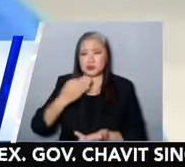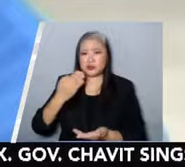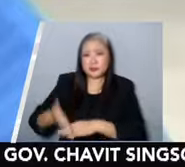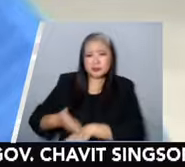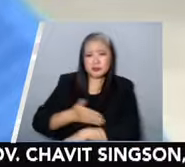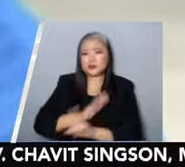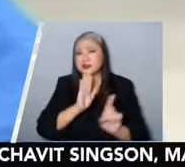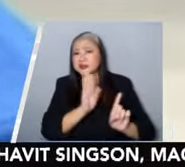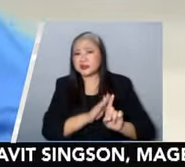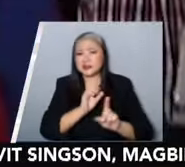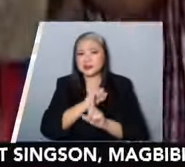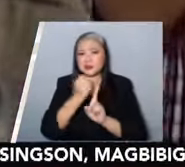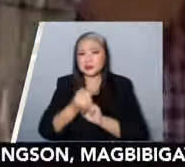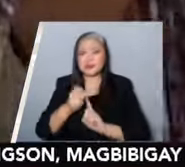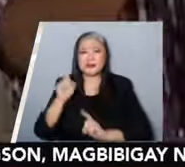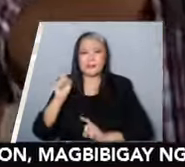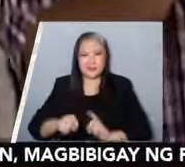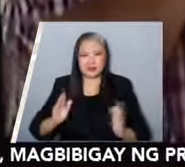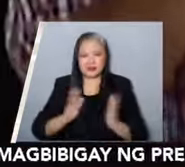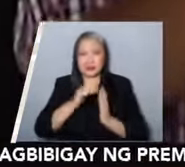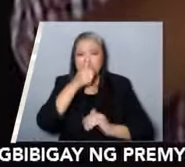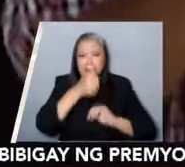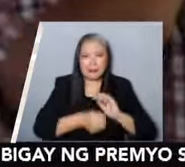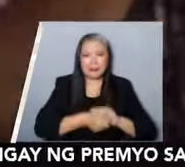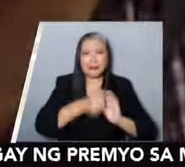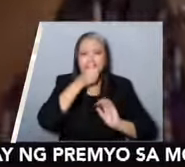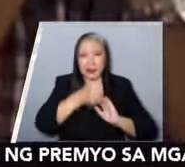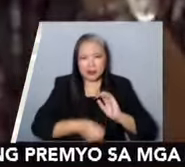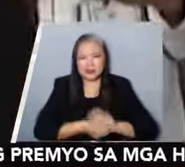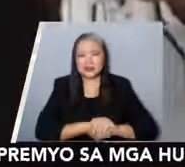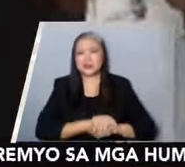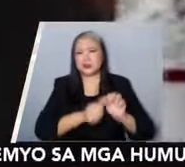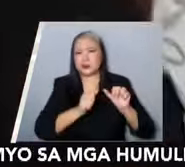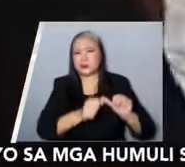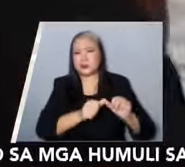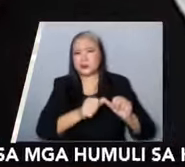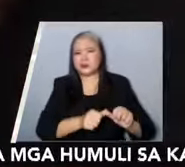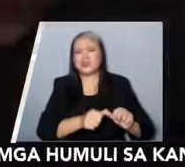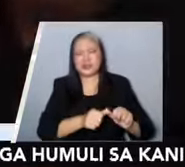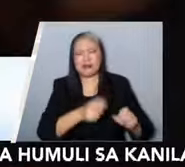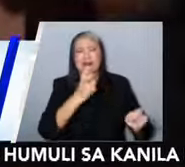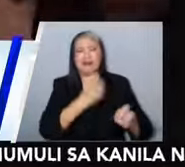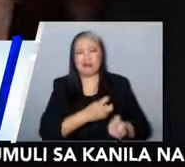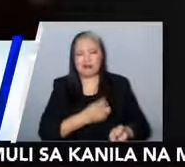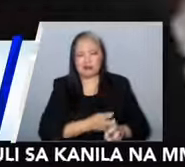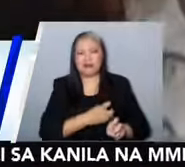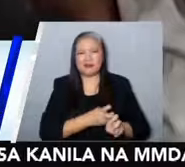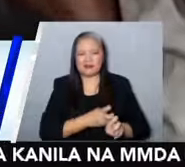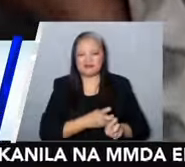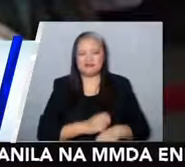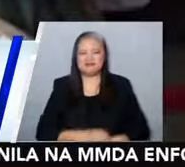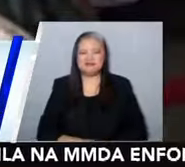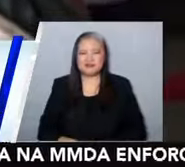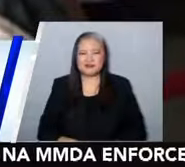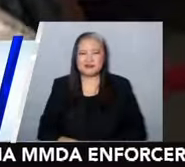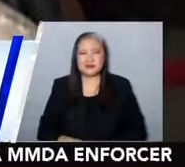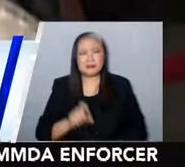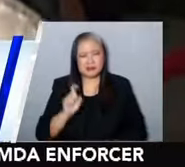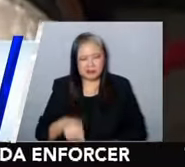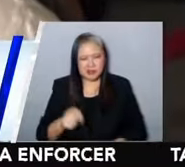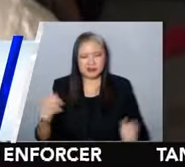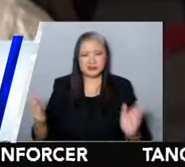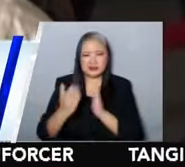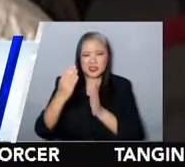harap niya. Kaysa magsigil siya tago ng tago, mahirap din yun. Mahirap din harapin niya. At saka para once and